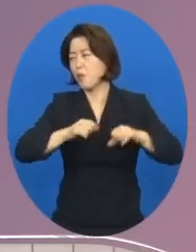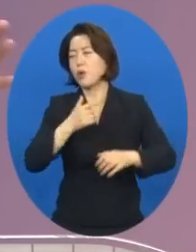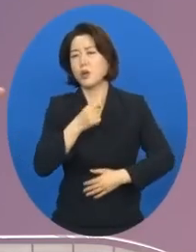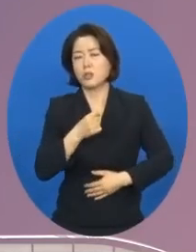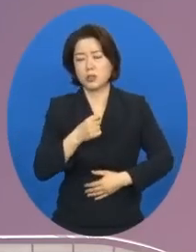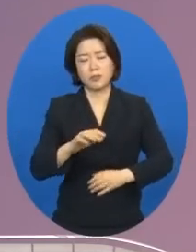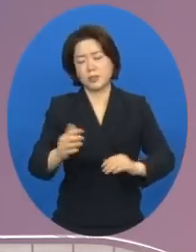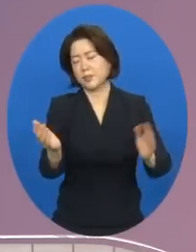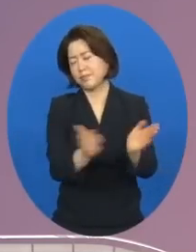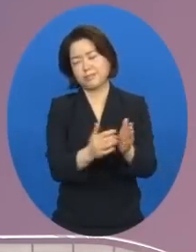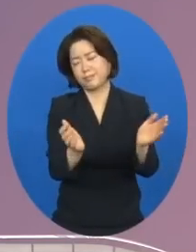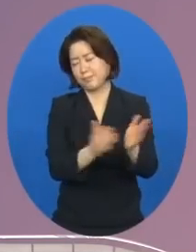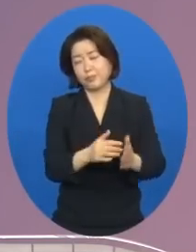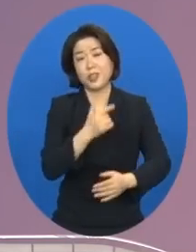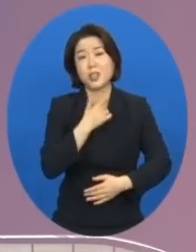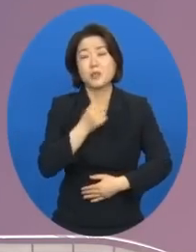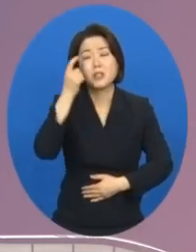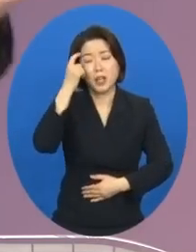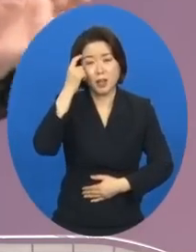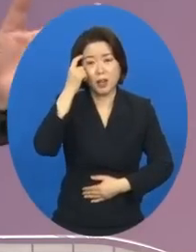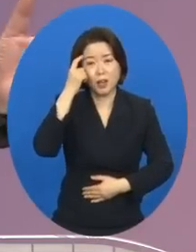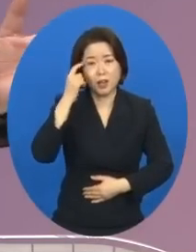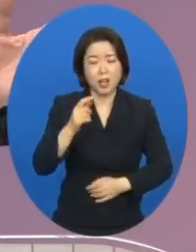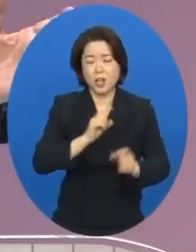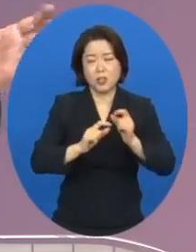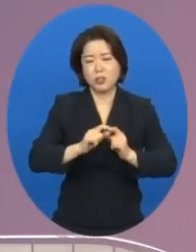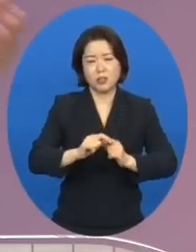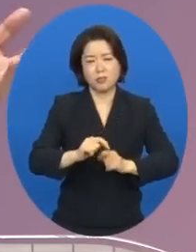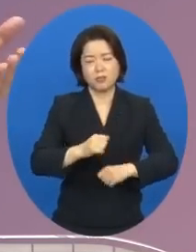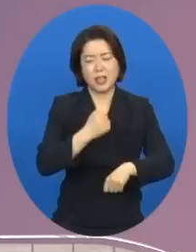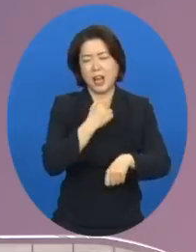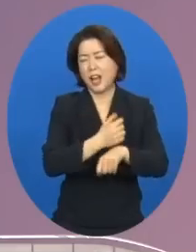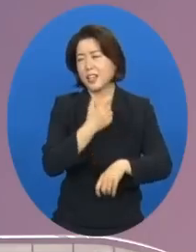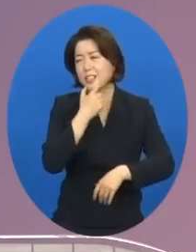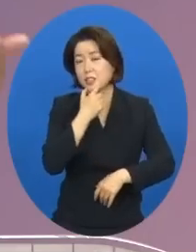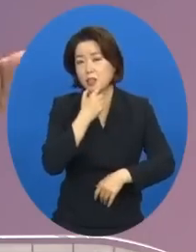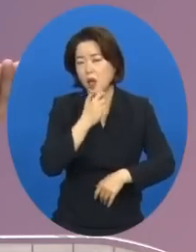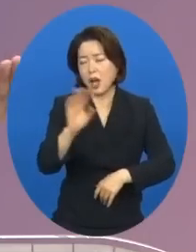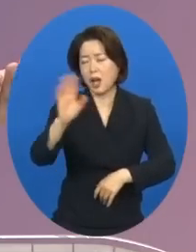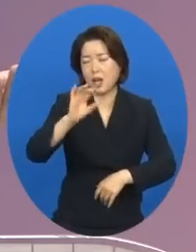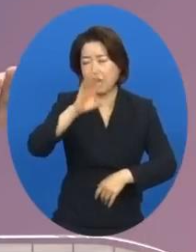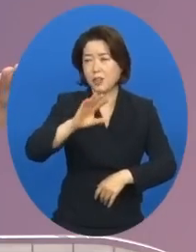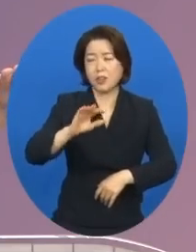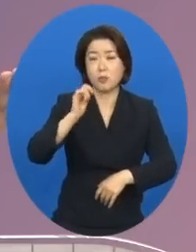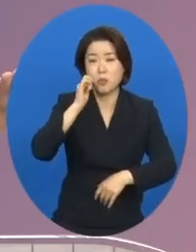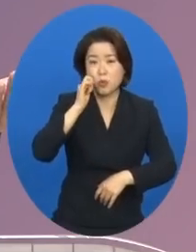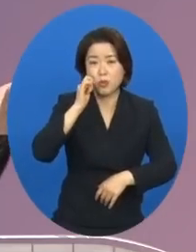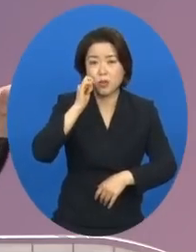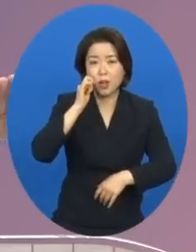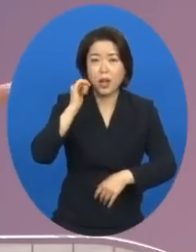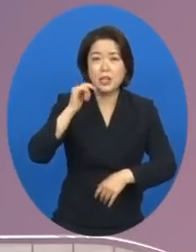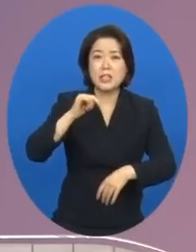이젠 다 끝났나 싶고 더 이상 하고 싶은 마음도 없고 못하겠어요. 안 됩니다.